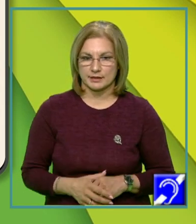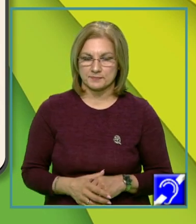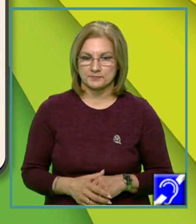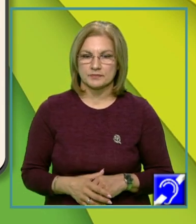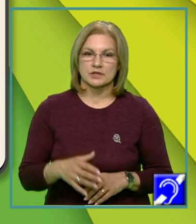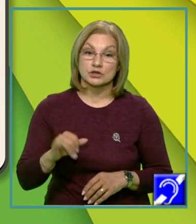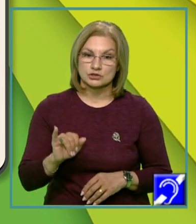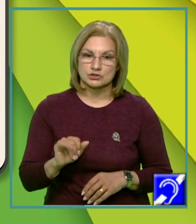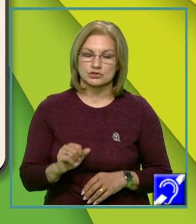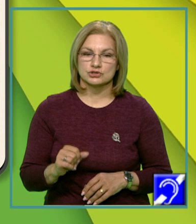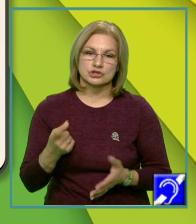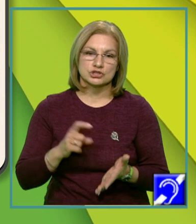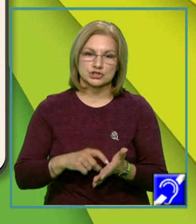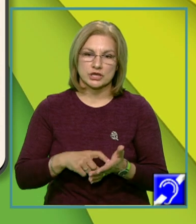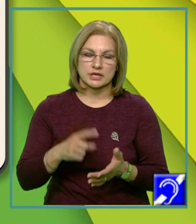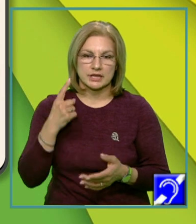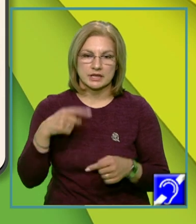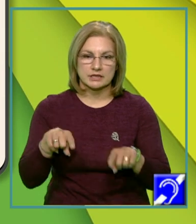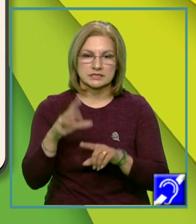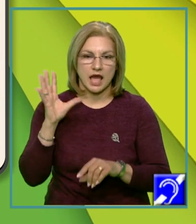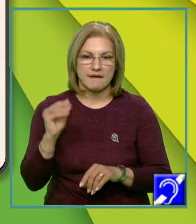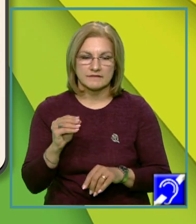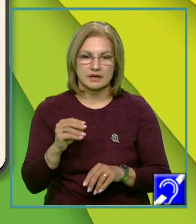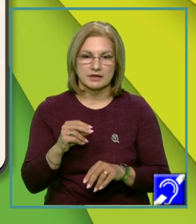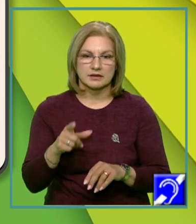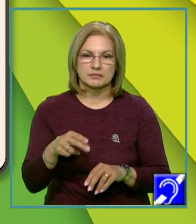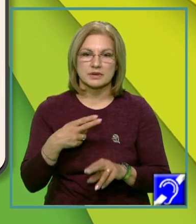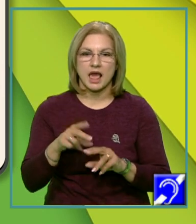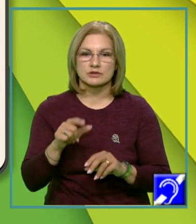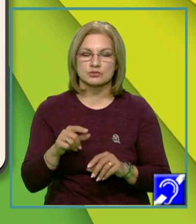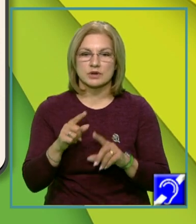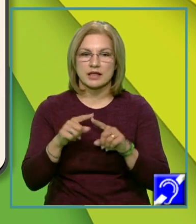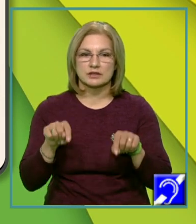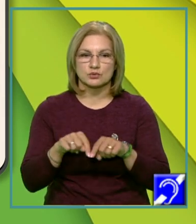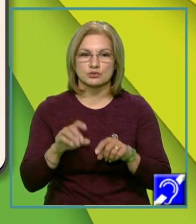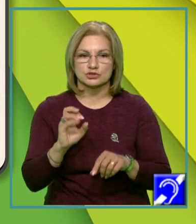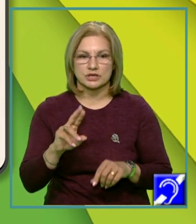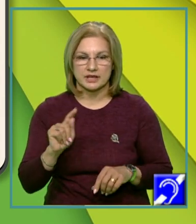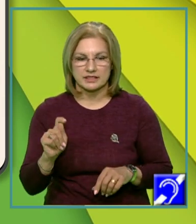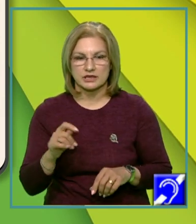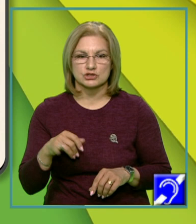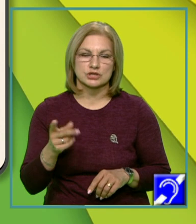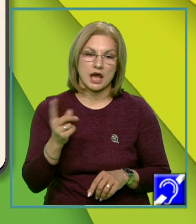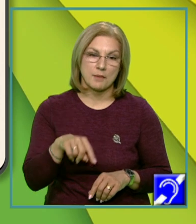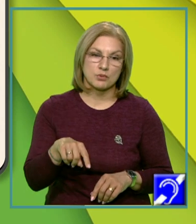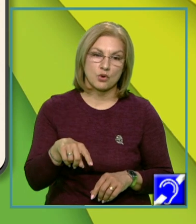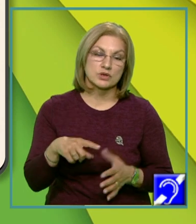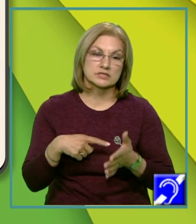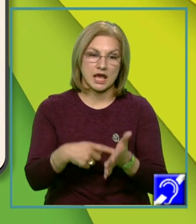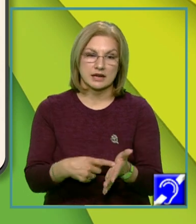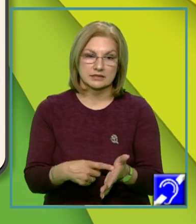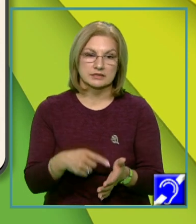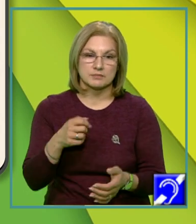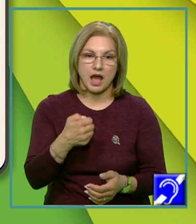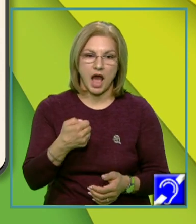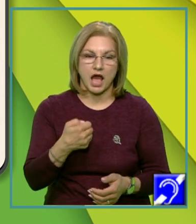și ne cere să aflăm natura triunghiului crm și apoi Să arătăm că